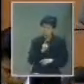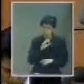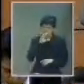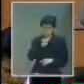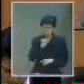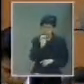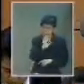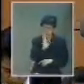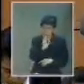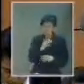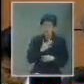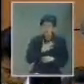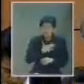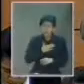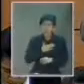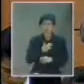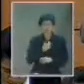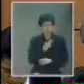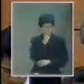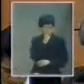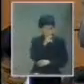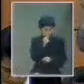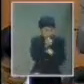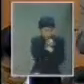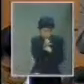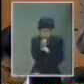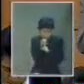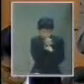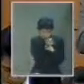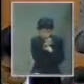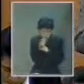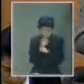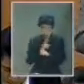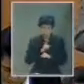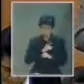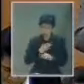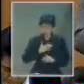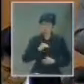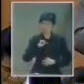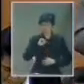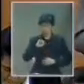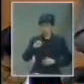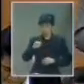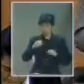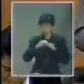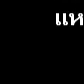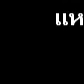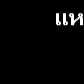แต่ผมจับตาตลอดในฐานะผู้แทนราษฎรฝ่ายค้าน